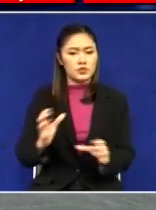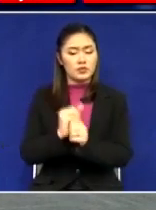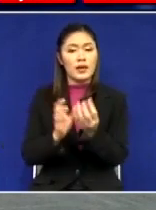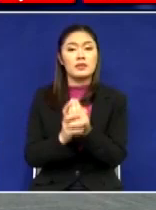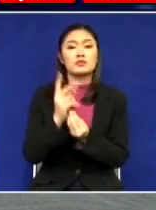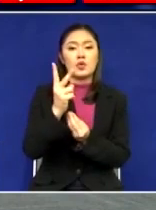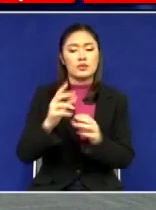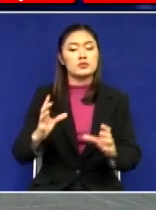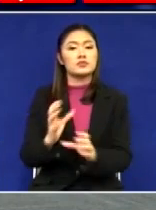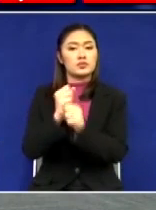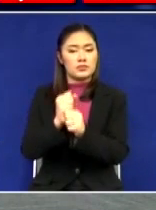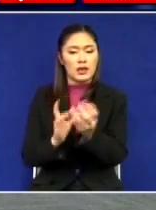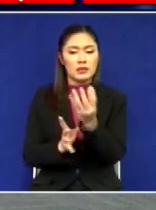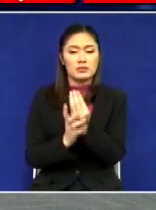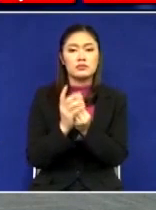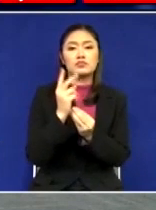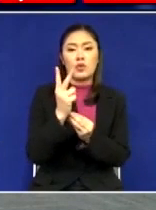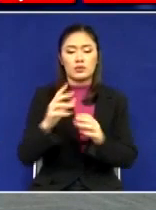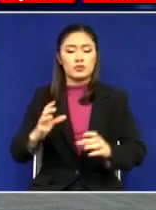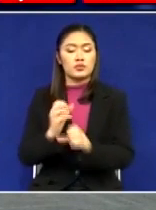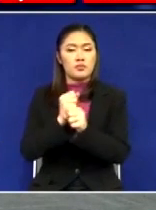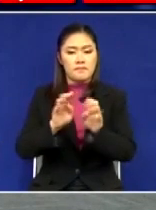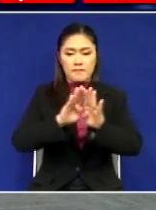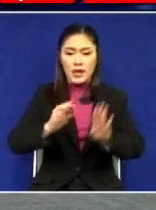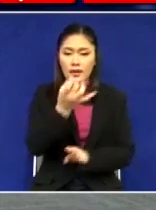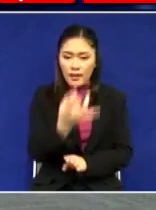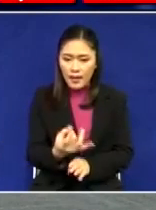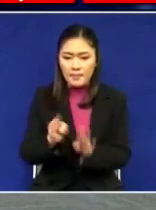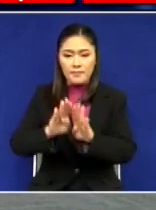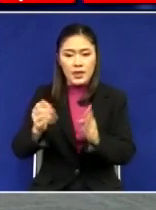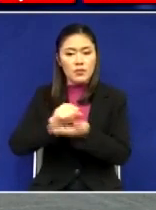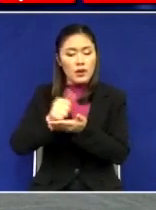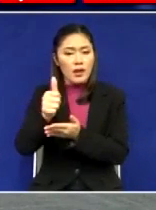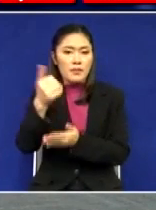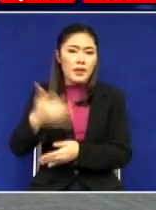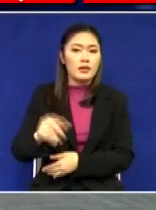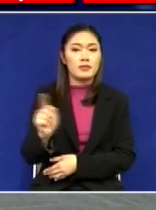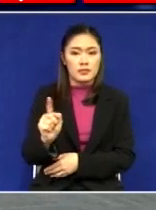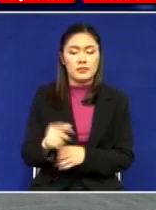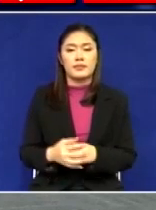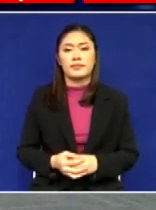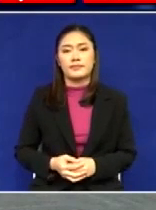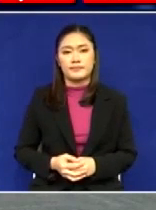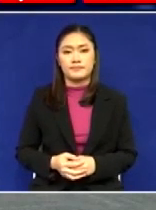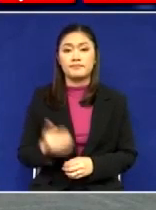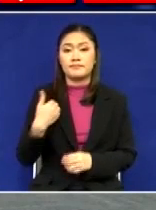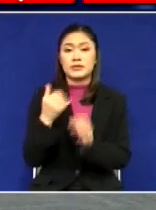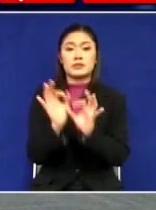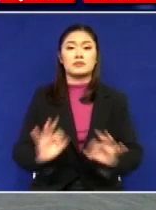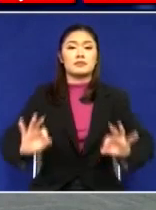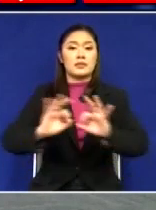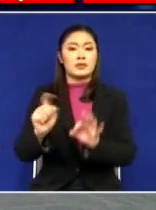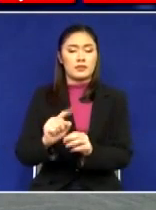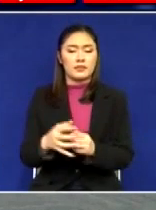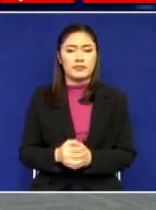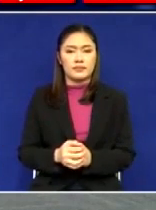าห์นะครับว่าเราจะเปิดกิจการเพิ่มเติมได้อีกหรือเปล่านะครับแต่อีกเรื่องนึงที่สำคัญก็คือสถาน